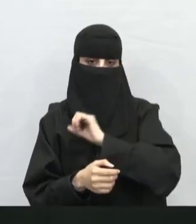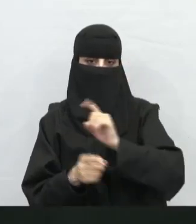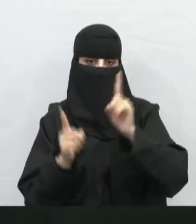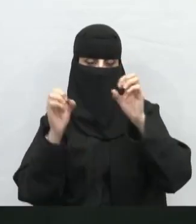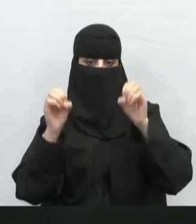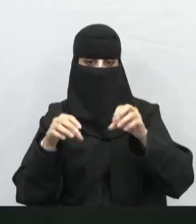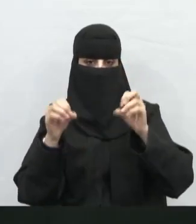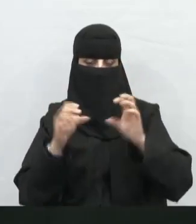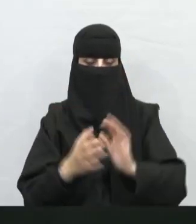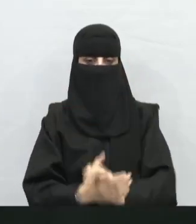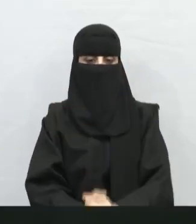ورحمه الله وبركاته